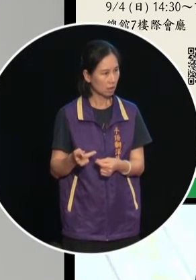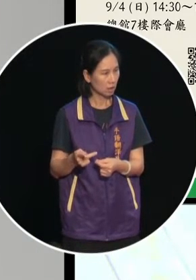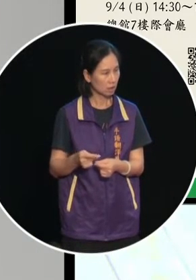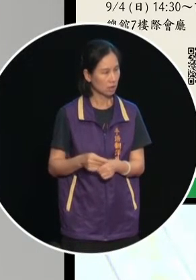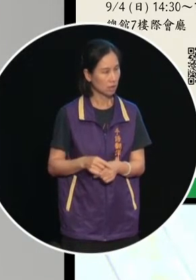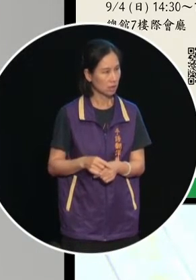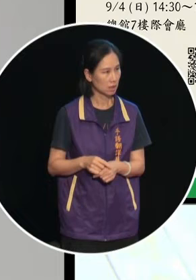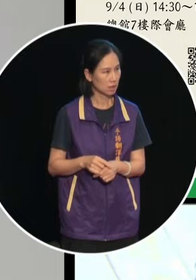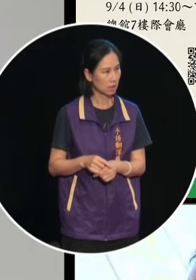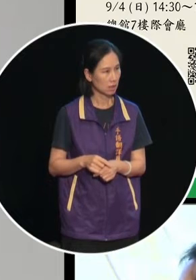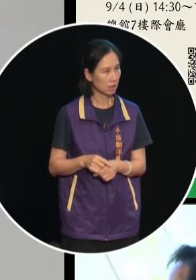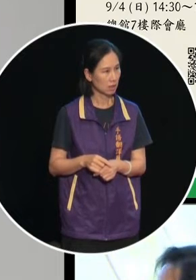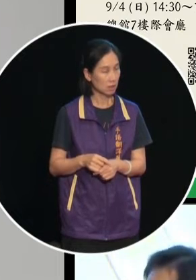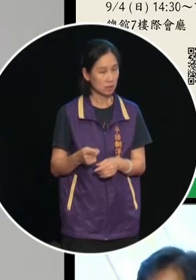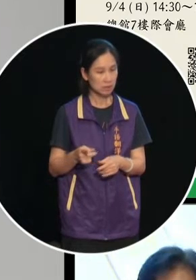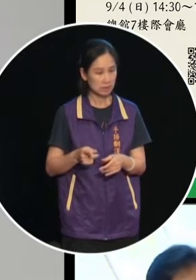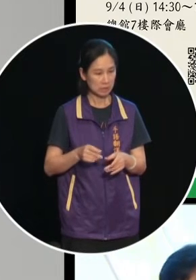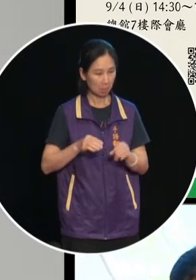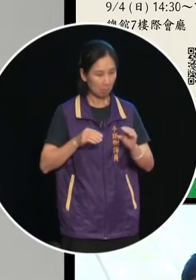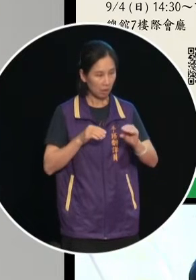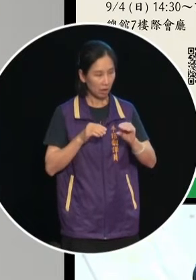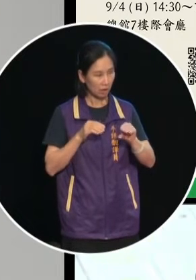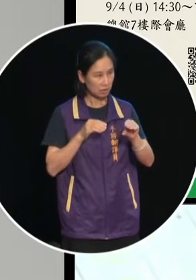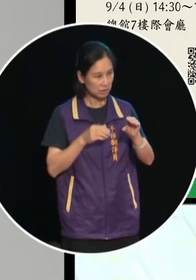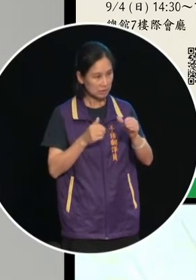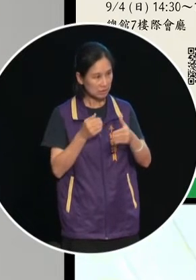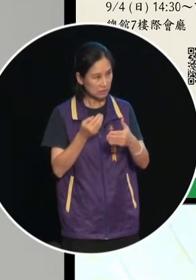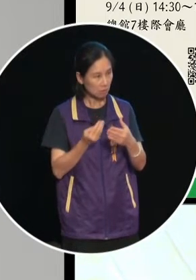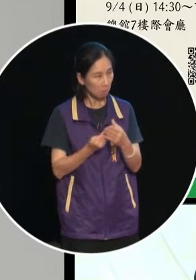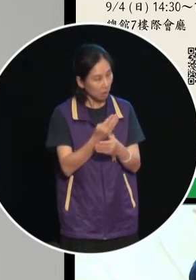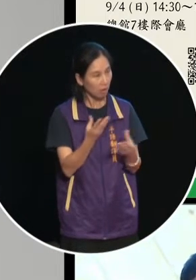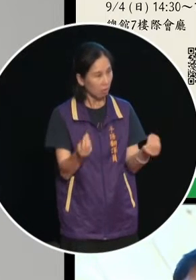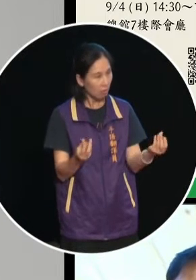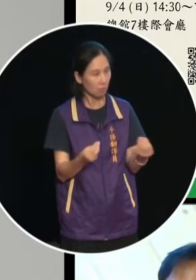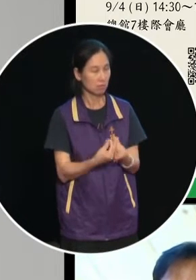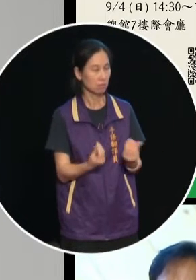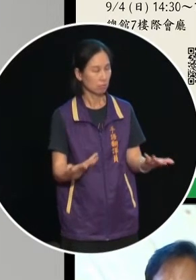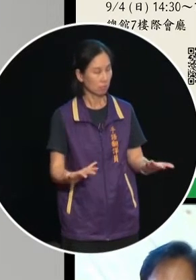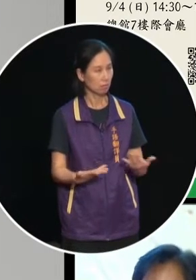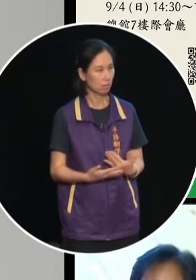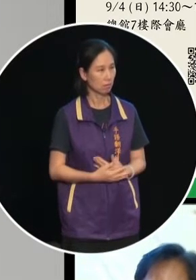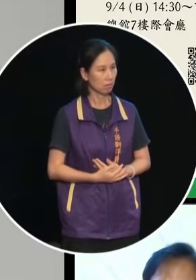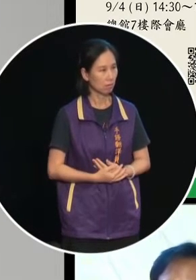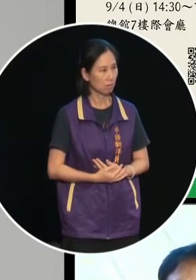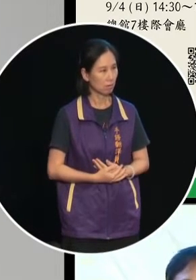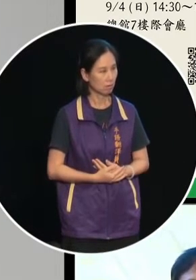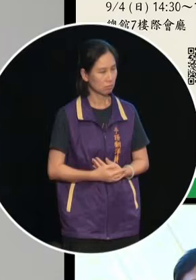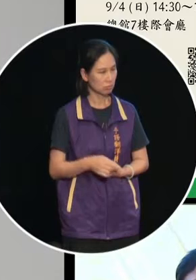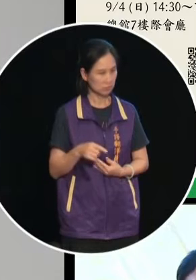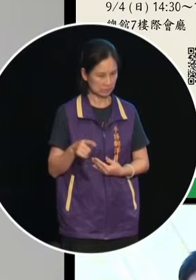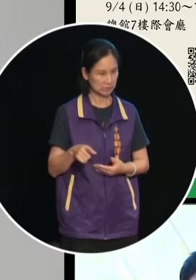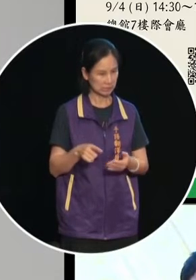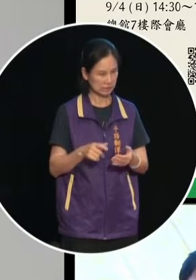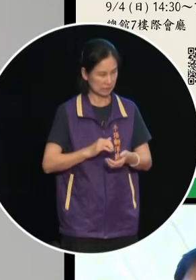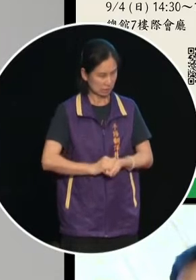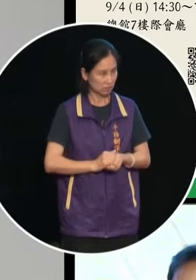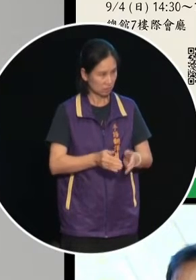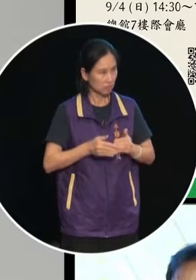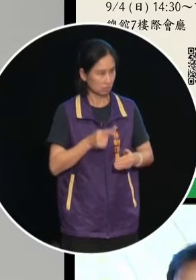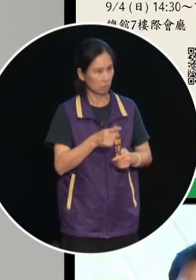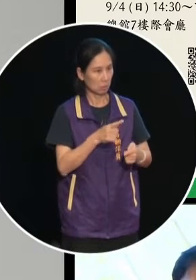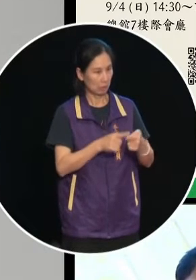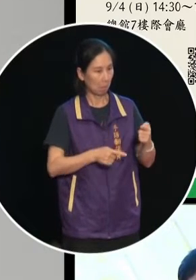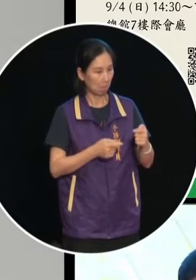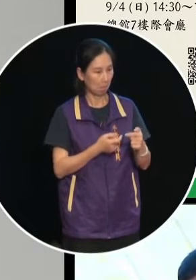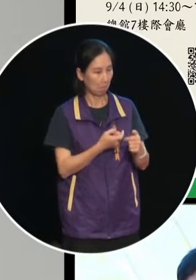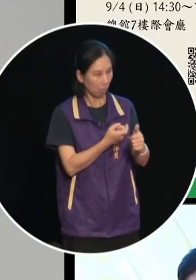业汽车的出产怎么办？这个时候是我们一定要半导体，那么结果是